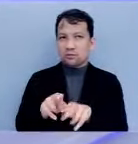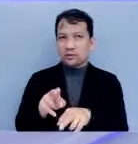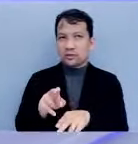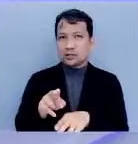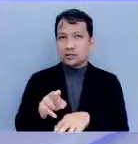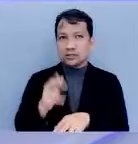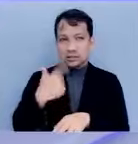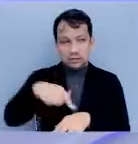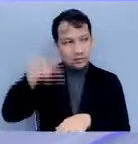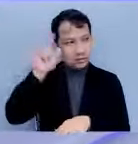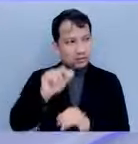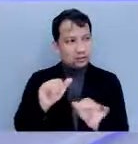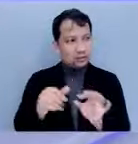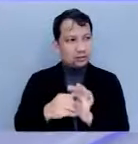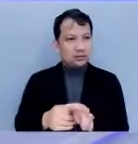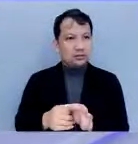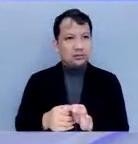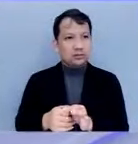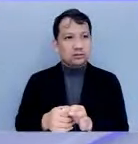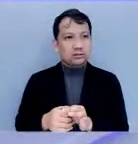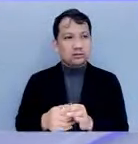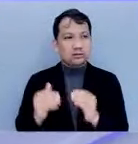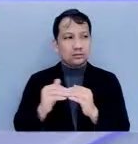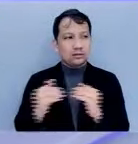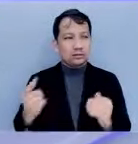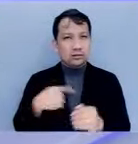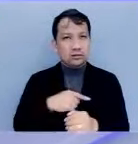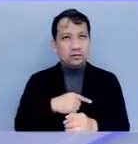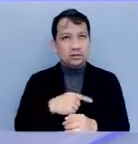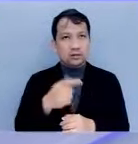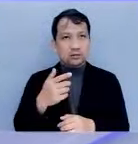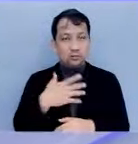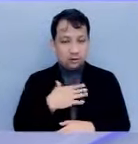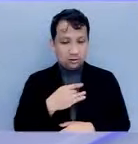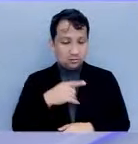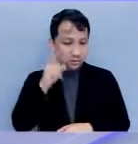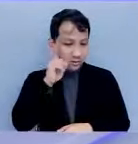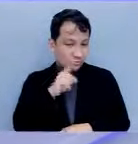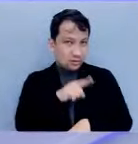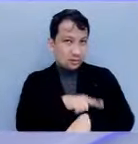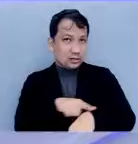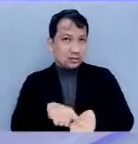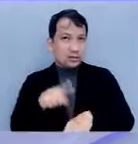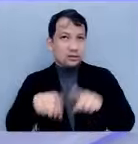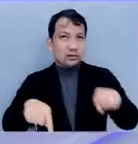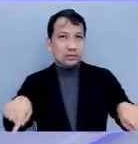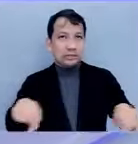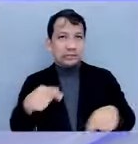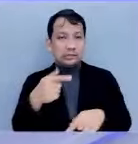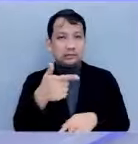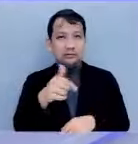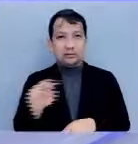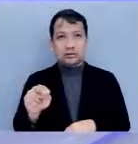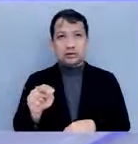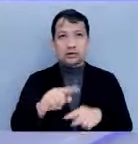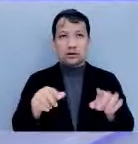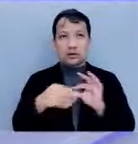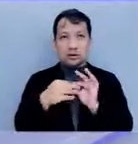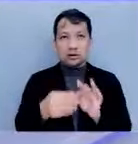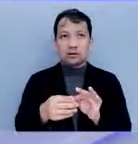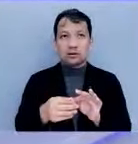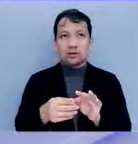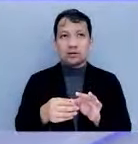tao lang din daw. Nagkakatalo lang sa kulay ng balat dahil sa pagkakaiba ng genes. Sa kabila nito, hindi